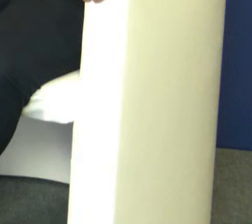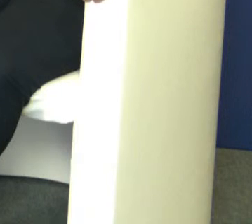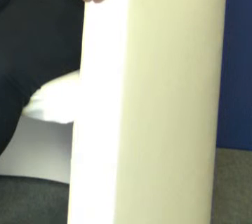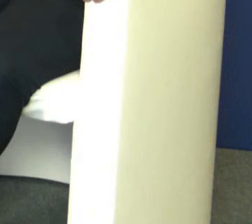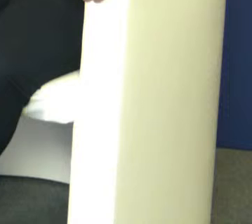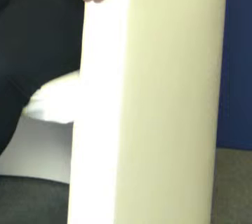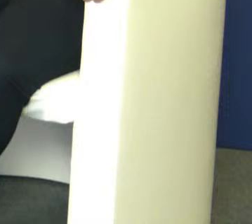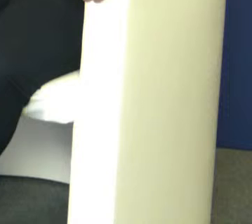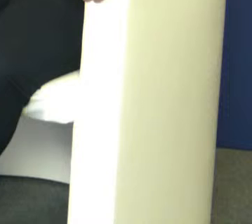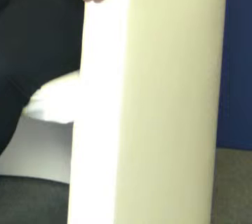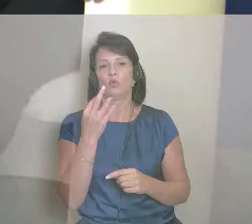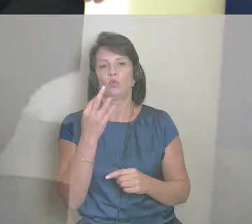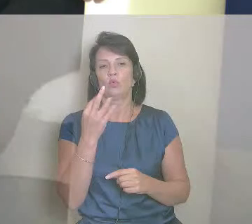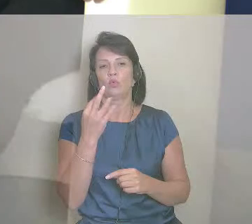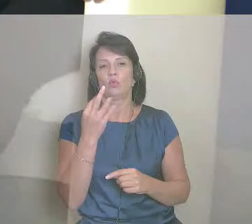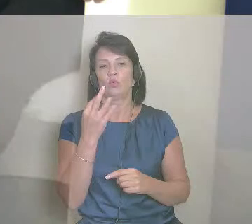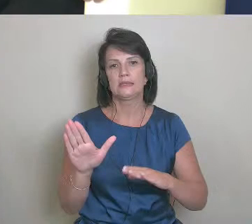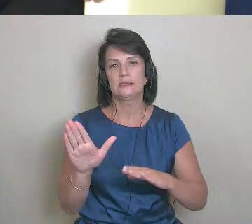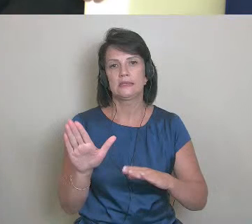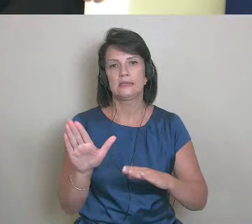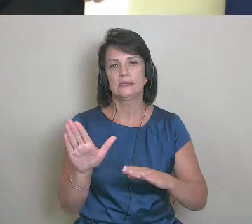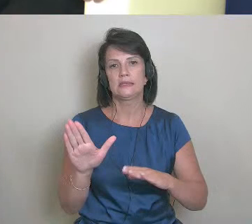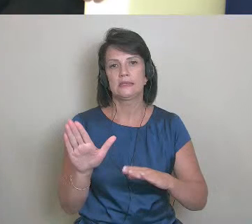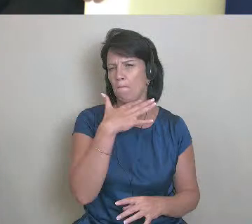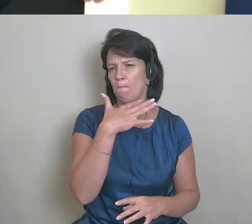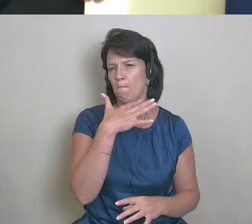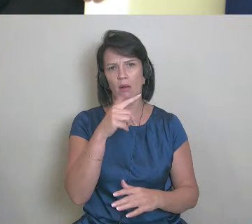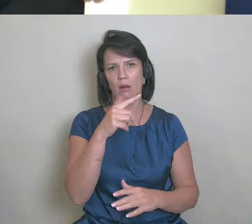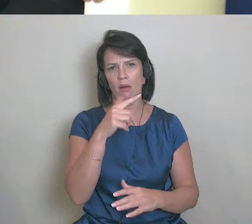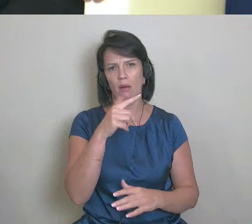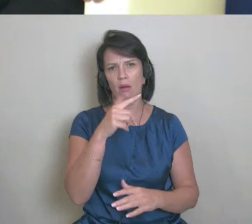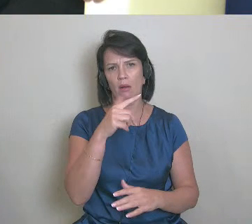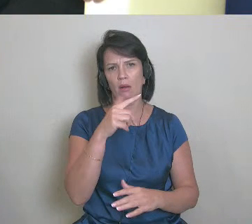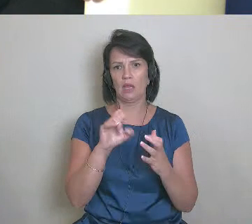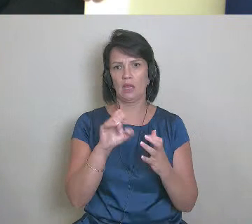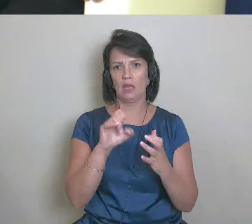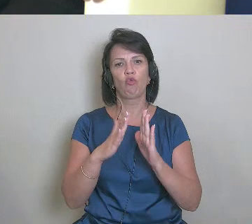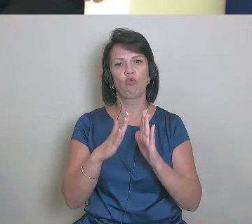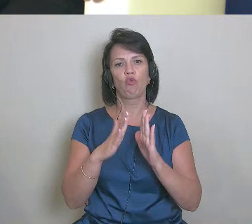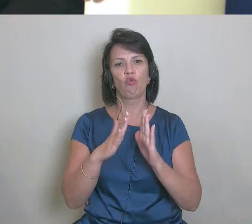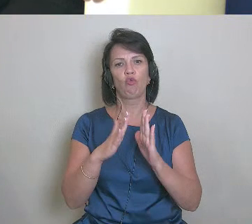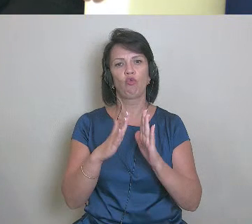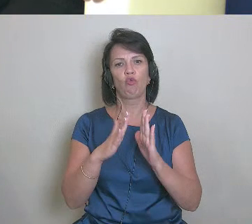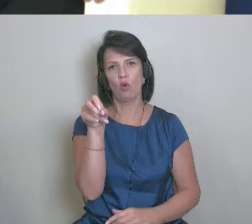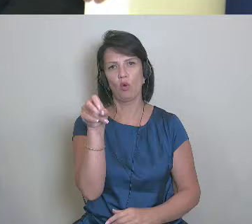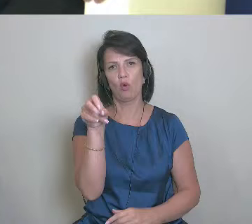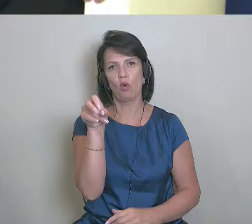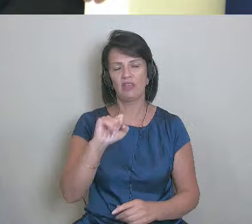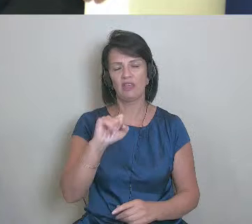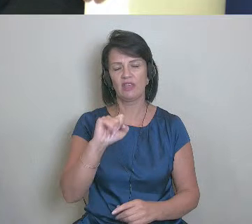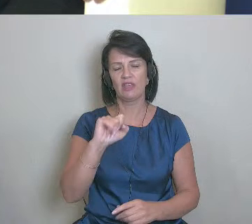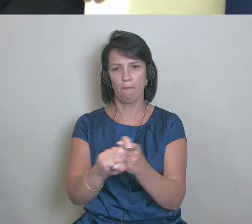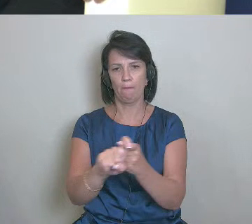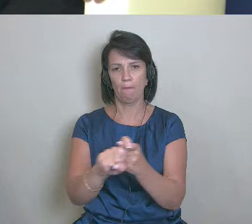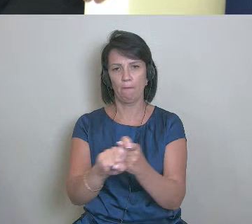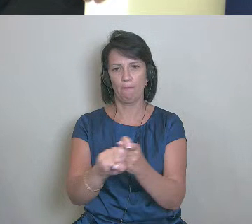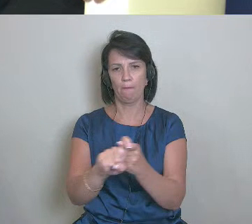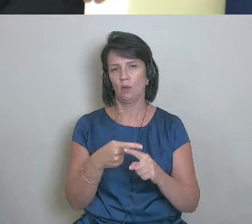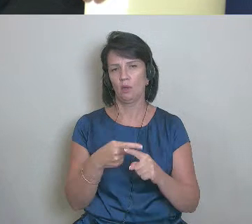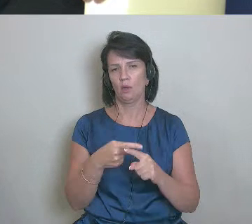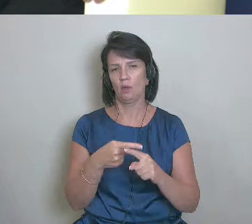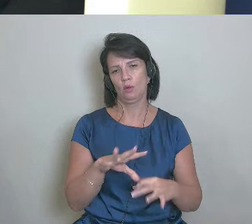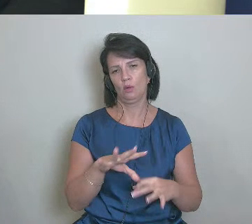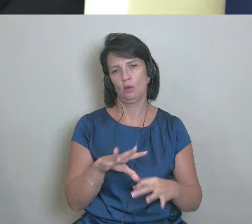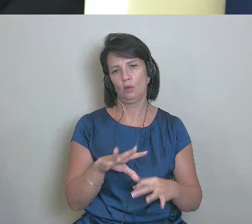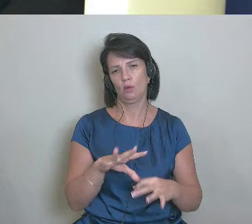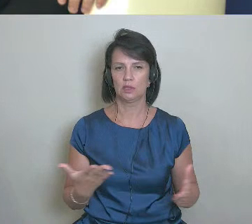of e-courts launched. If it were, that would resolve a lot of issues. Again, given pandemic and COVID,